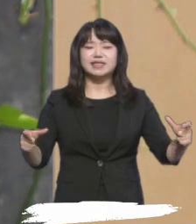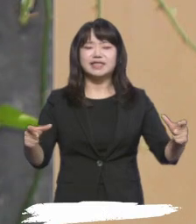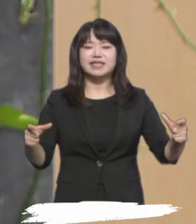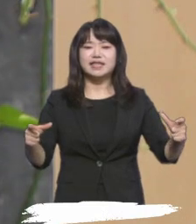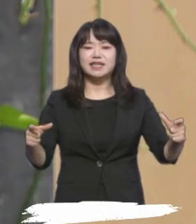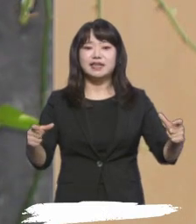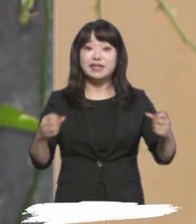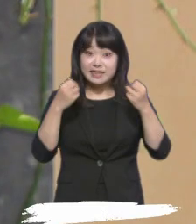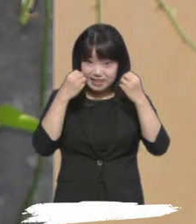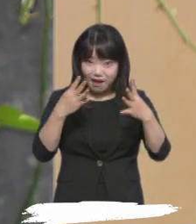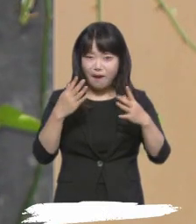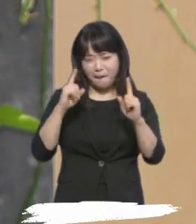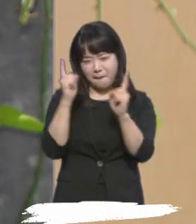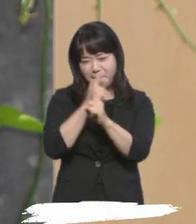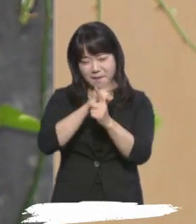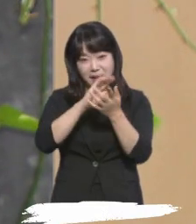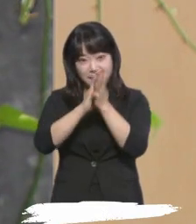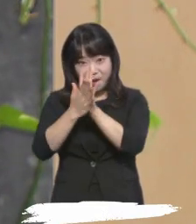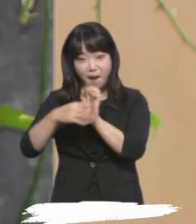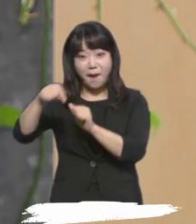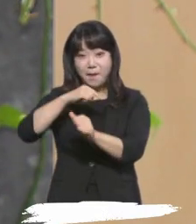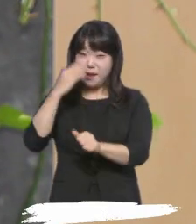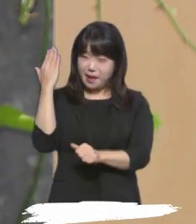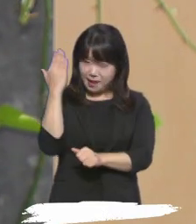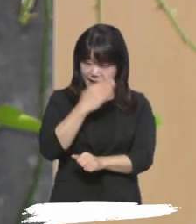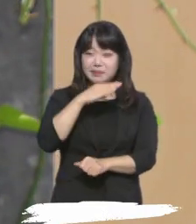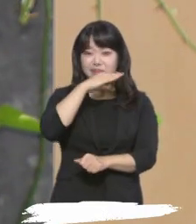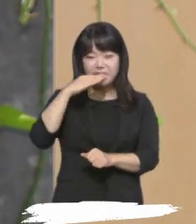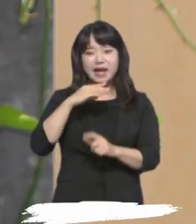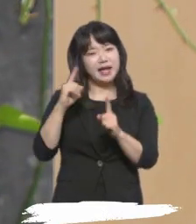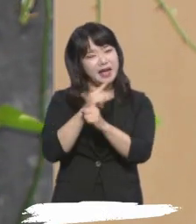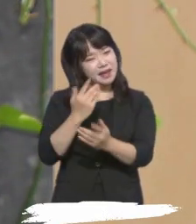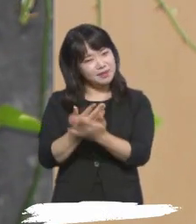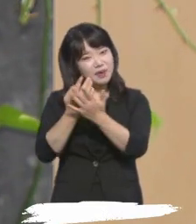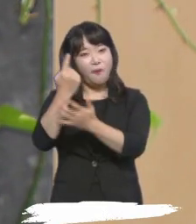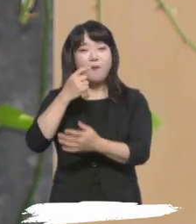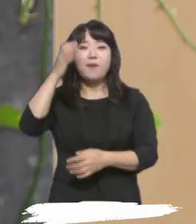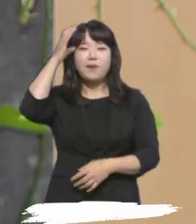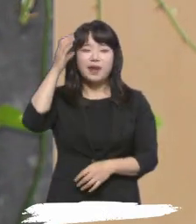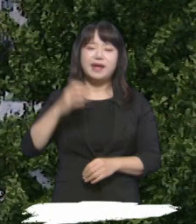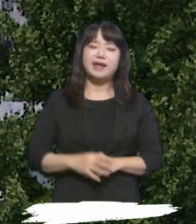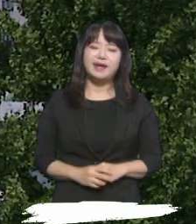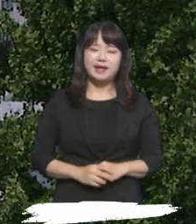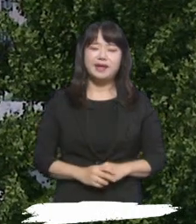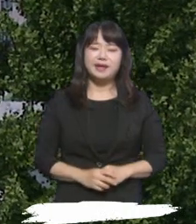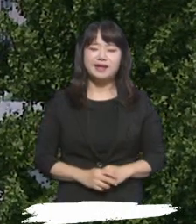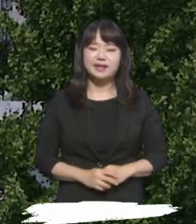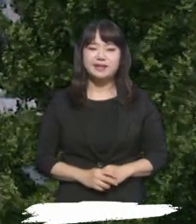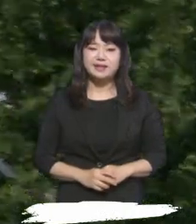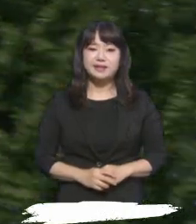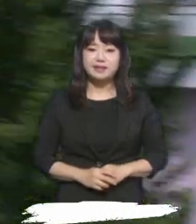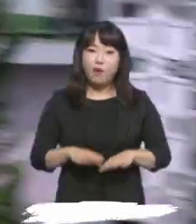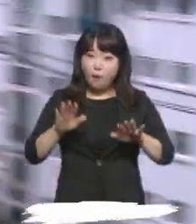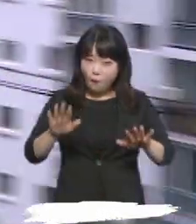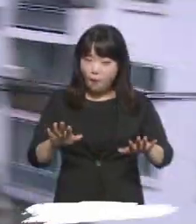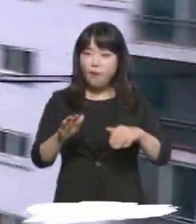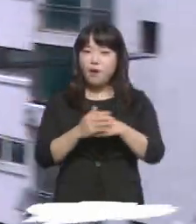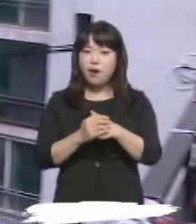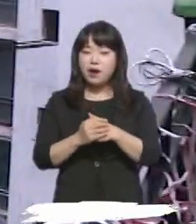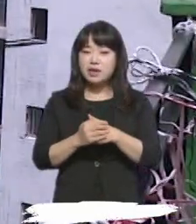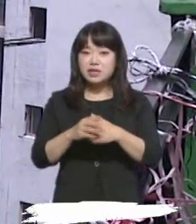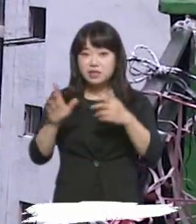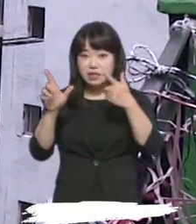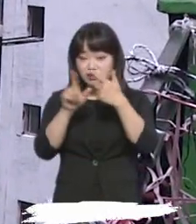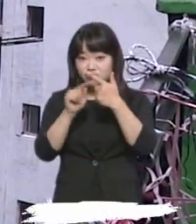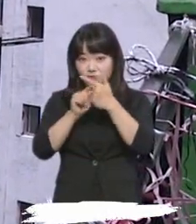좀 쾌적하고 환경이 좋은 그 지역으로 발전할 것으로 보여집니다. 이르면 올 하반기에는